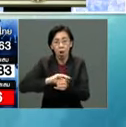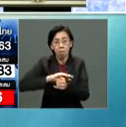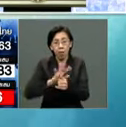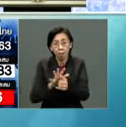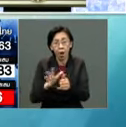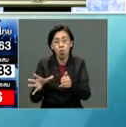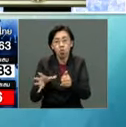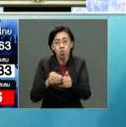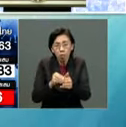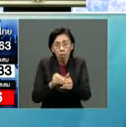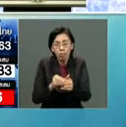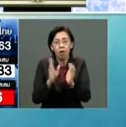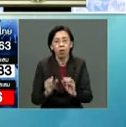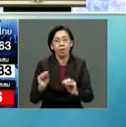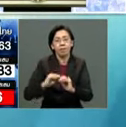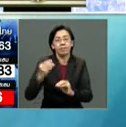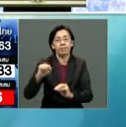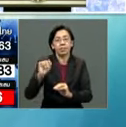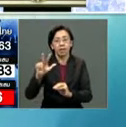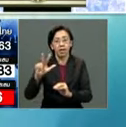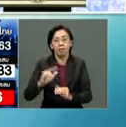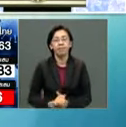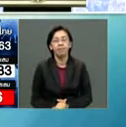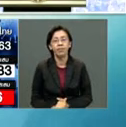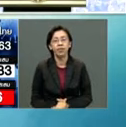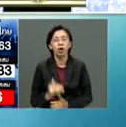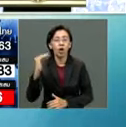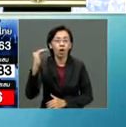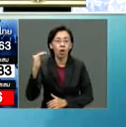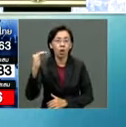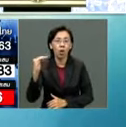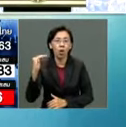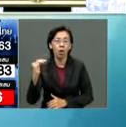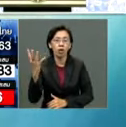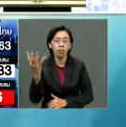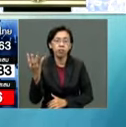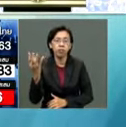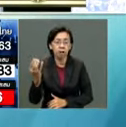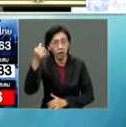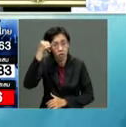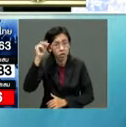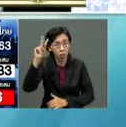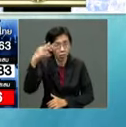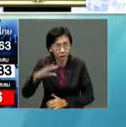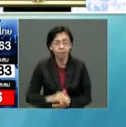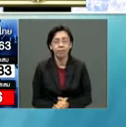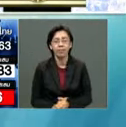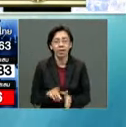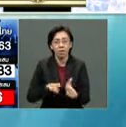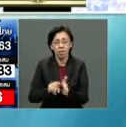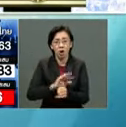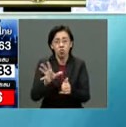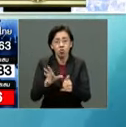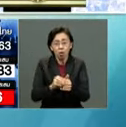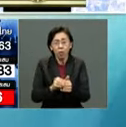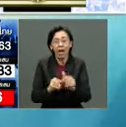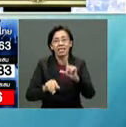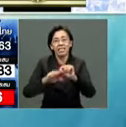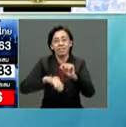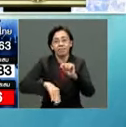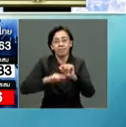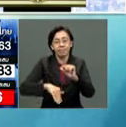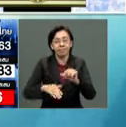งกับสถานบันเทิงเพิ่มอีก13รายซึ่งก็ลดลงไปนะครับถือเป็น2วันติดต่อกันแล้วที่พบผู้ป่วยต่ำกว่า20ร